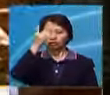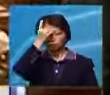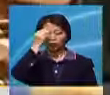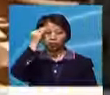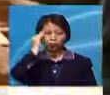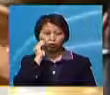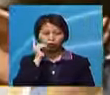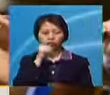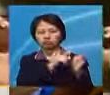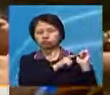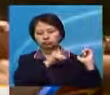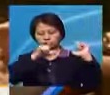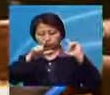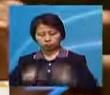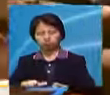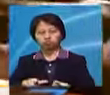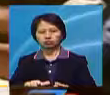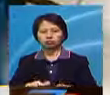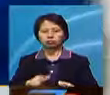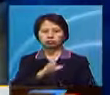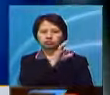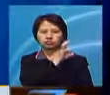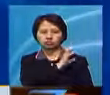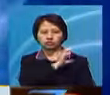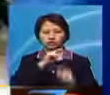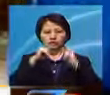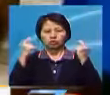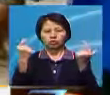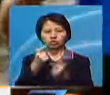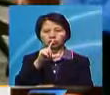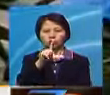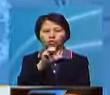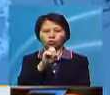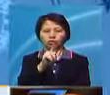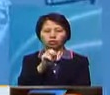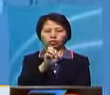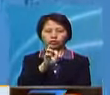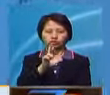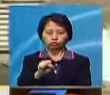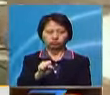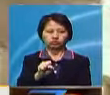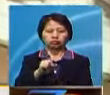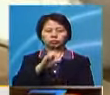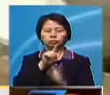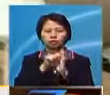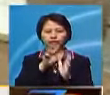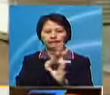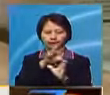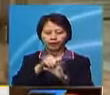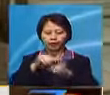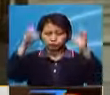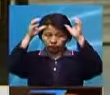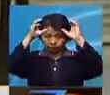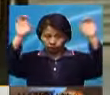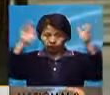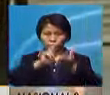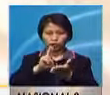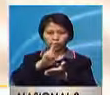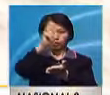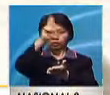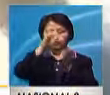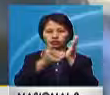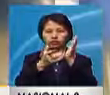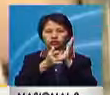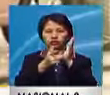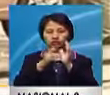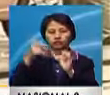turut meletakkan jawatan sebagai pengerusi Grup Lotus Private Limited Corporation termasuk Chancellor Universiti Teknologi